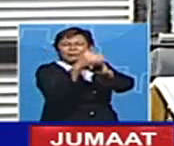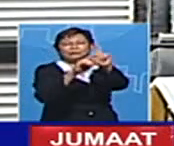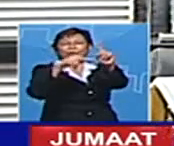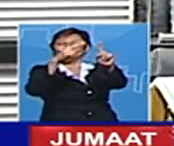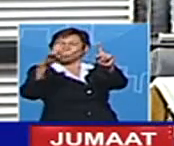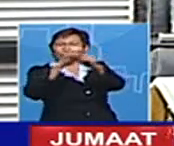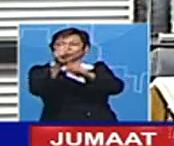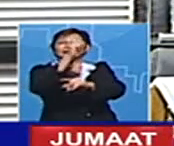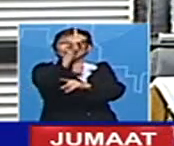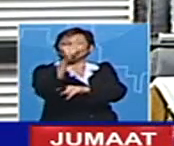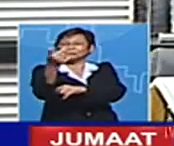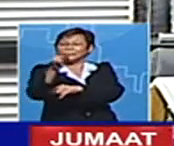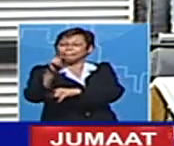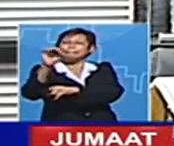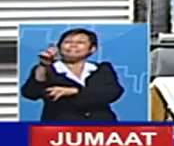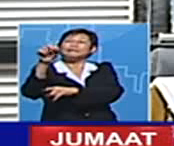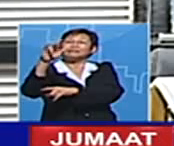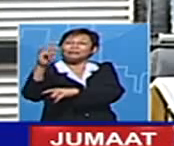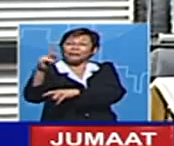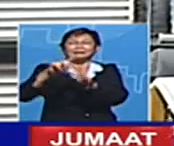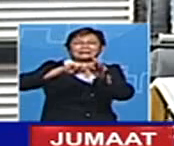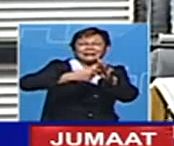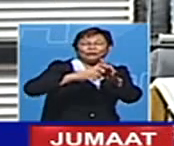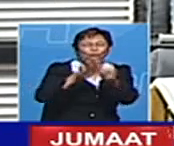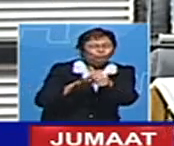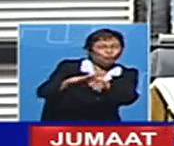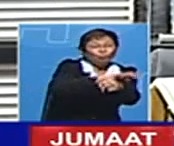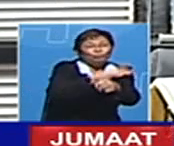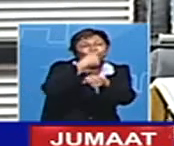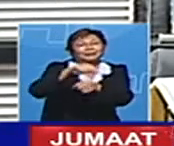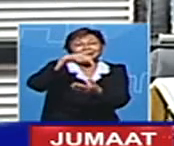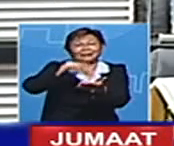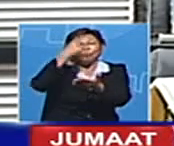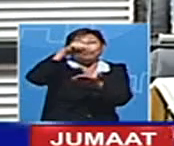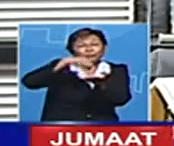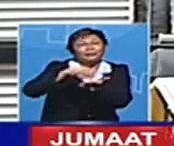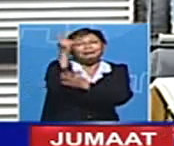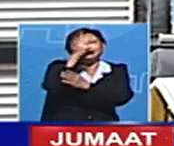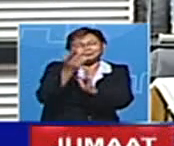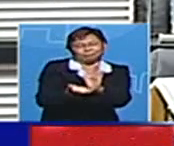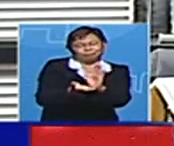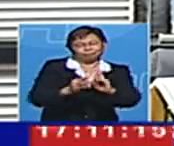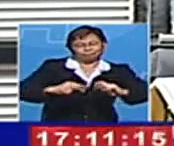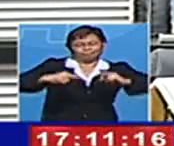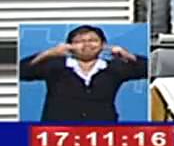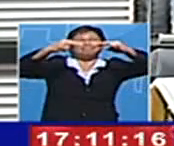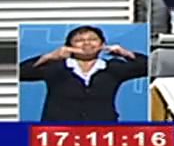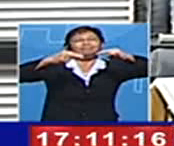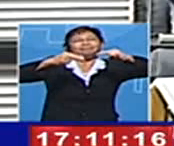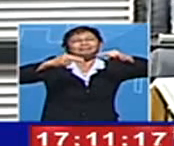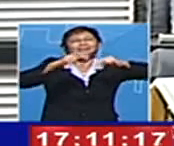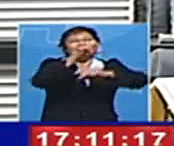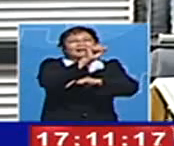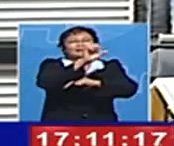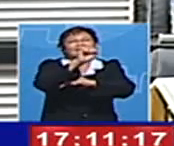12 setiap Tan Metrik sebagai pelengkap pada inisiatif ini kerajaan juga meningkatkan kadar